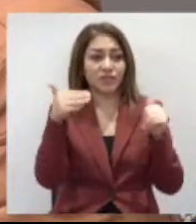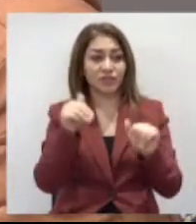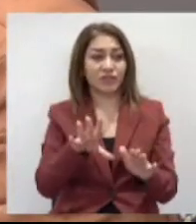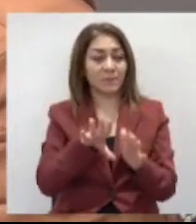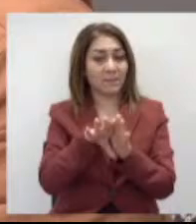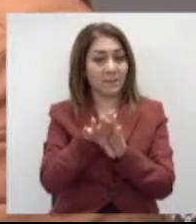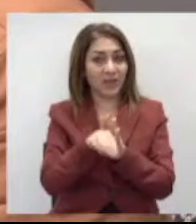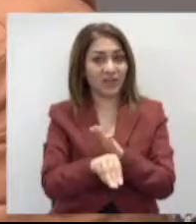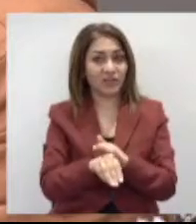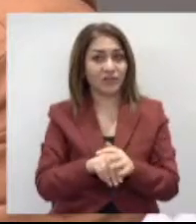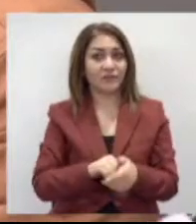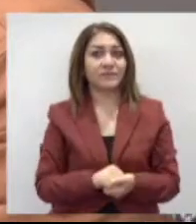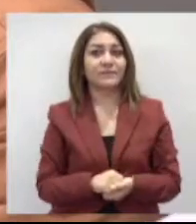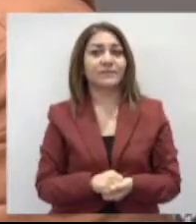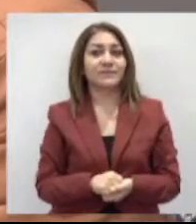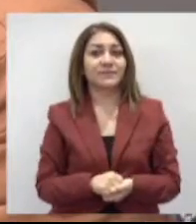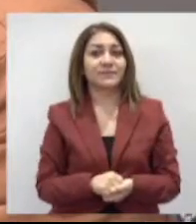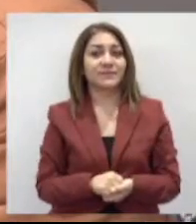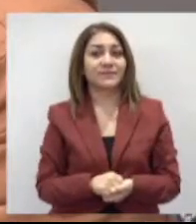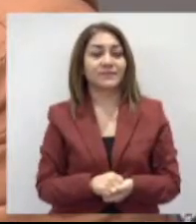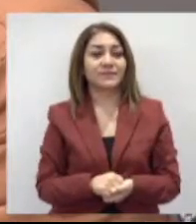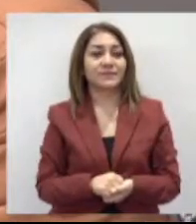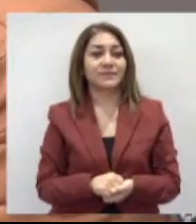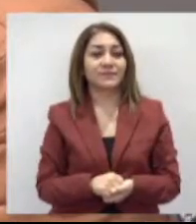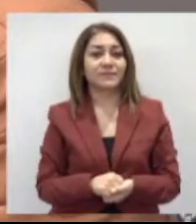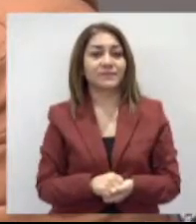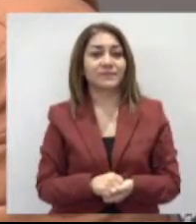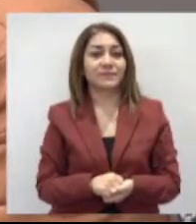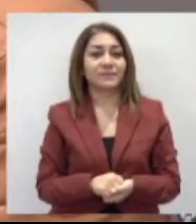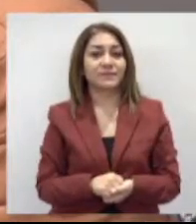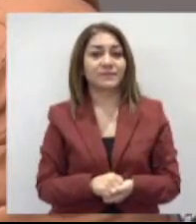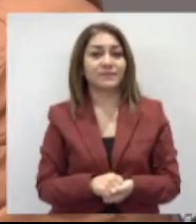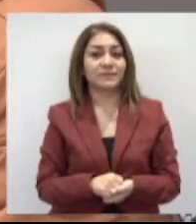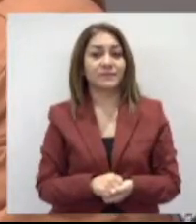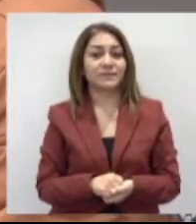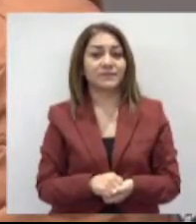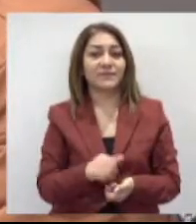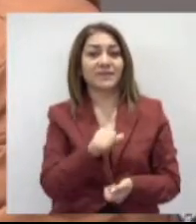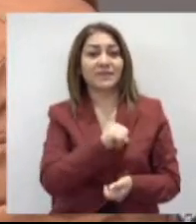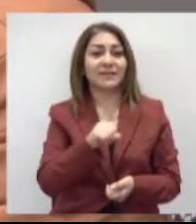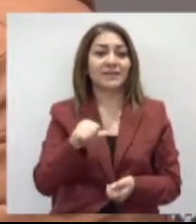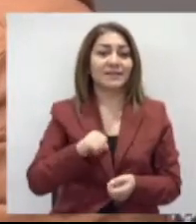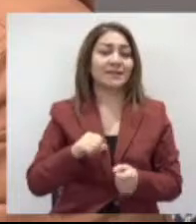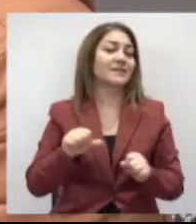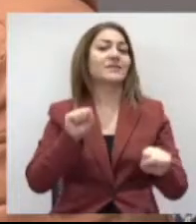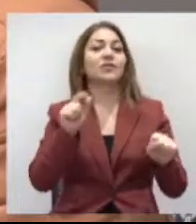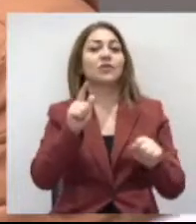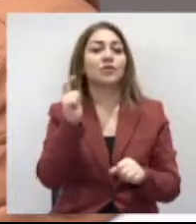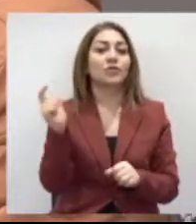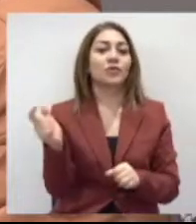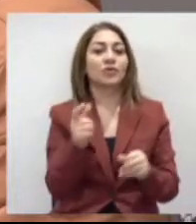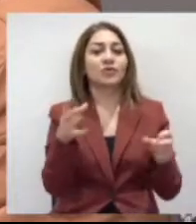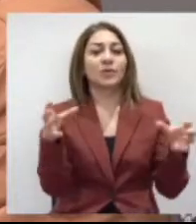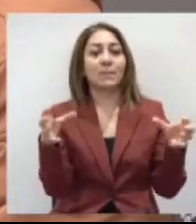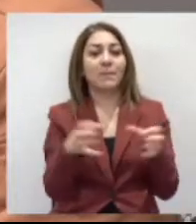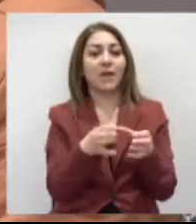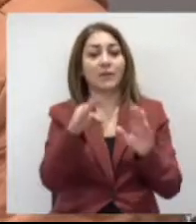շարքում եւ նաեւ 1/8-ին ինքնավար մարմիններին ցանկը